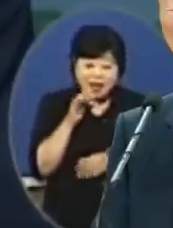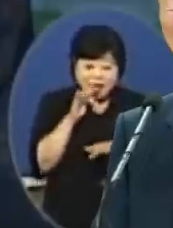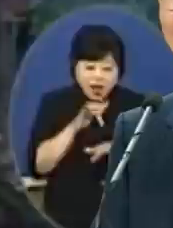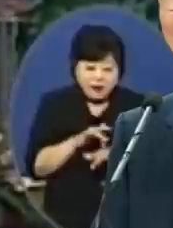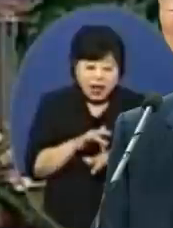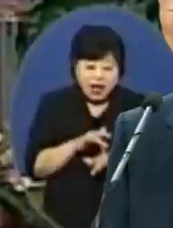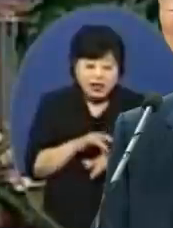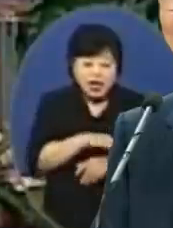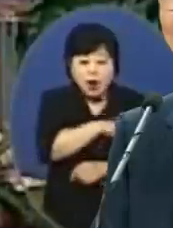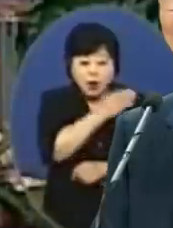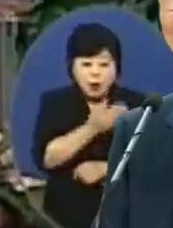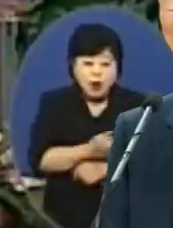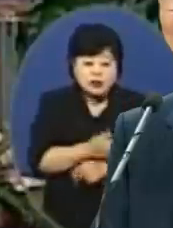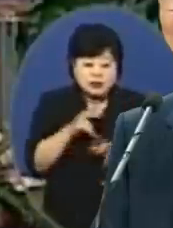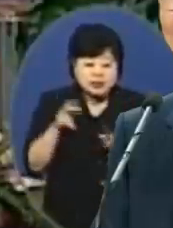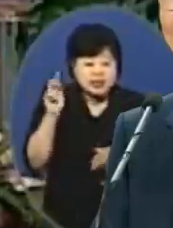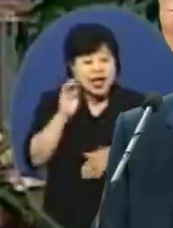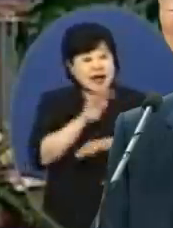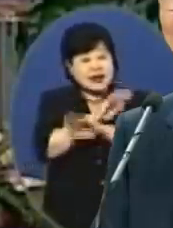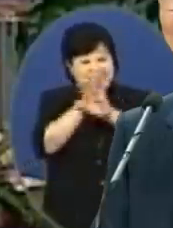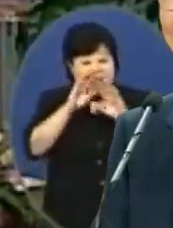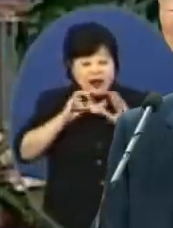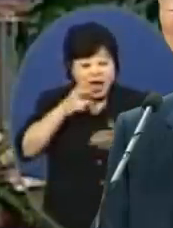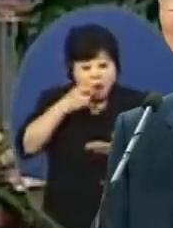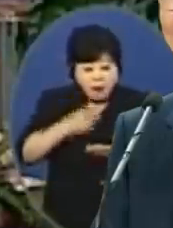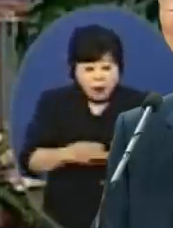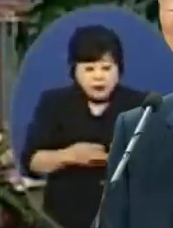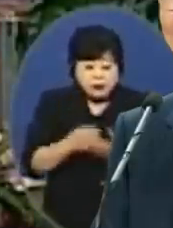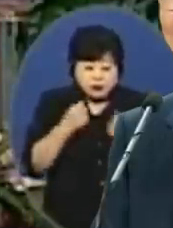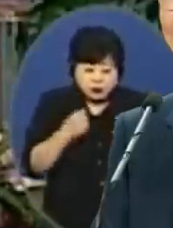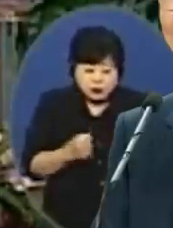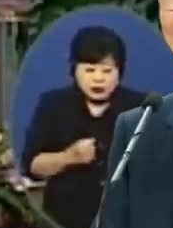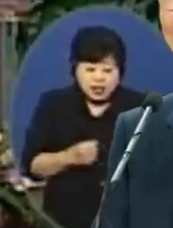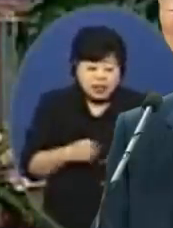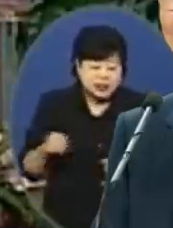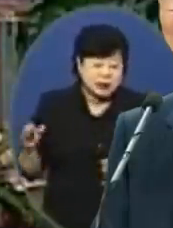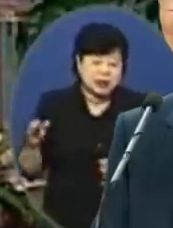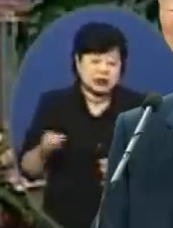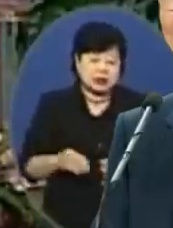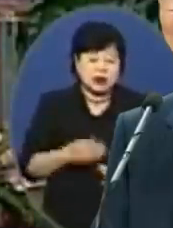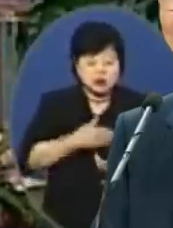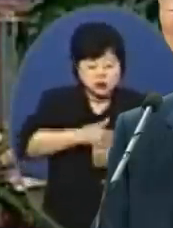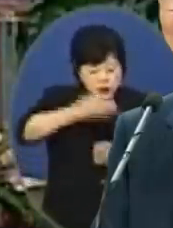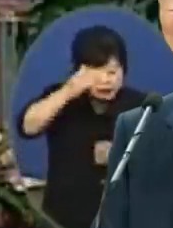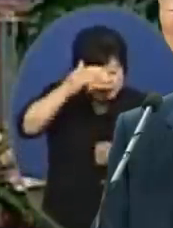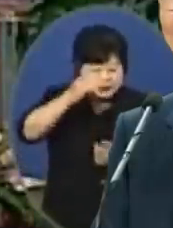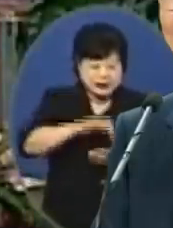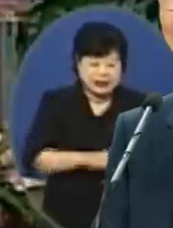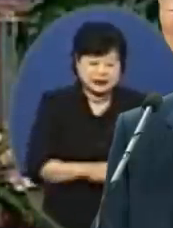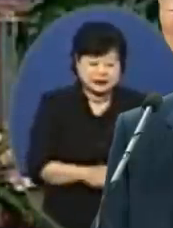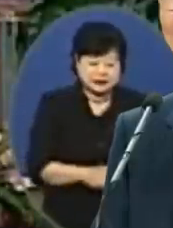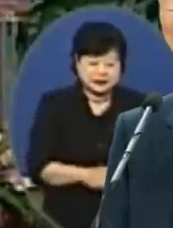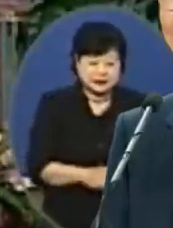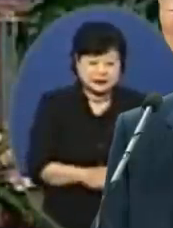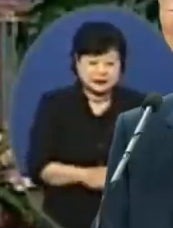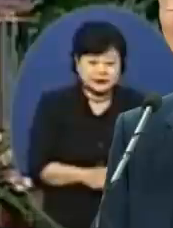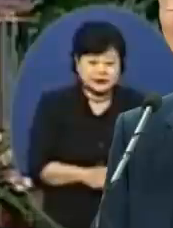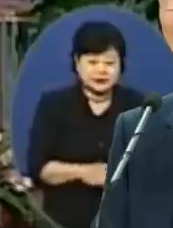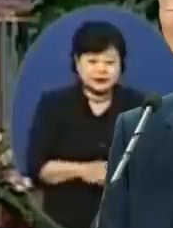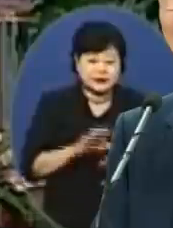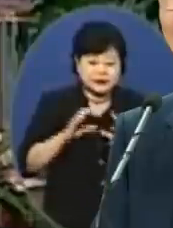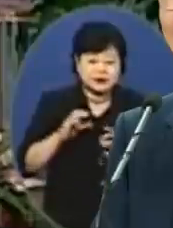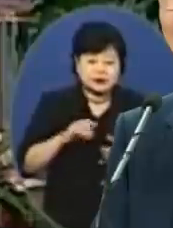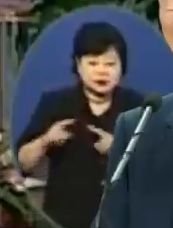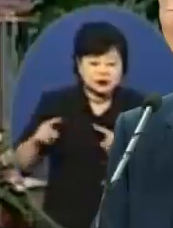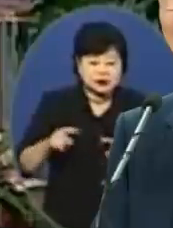마귀의 정권은 이제는 공중에서 법적인 존재성을 잃어버리고 쫓겨났습니다. 정권은